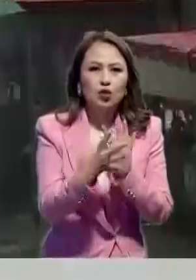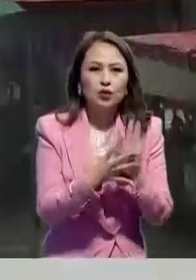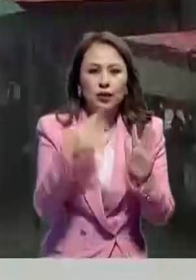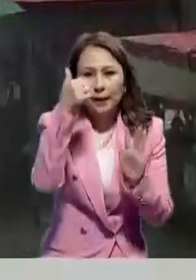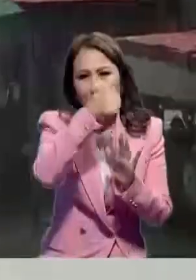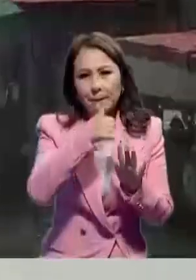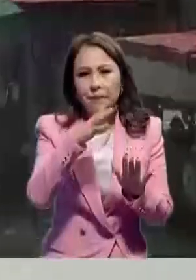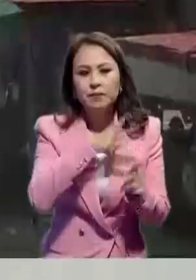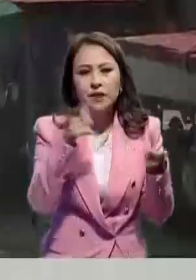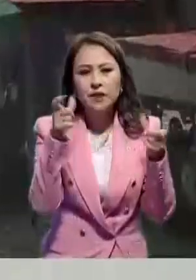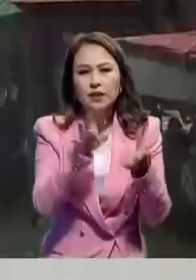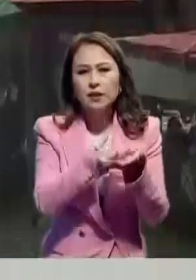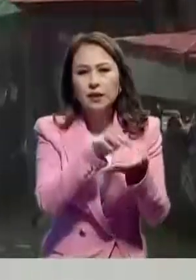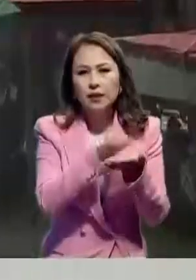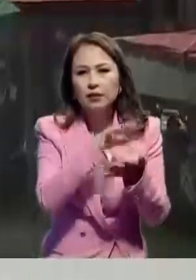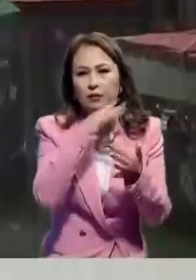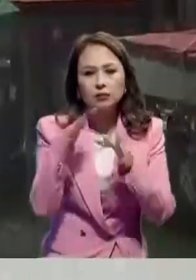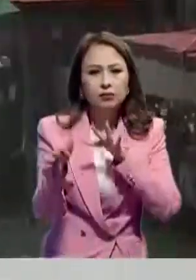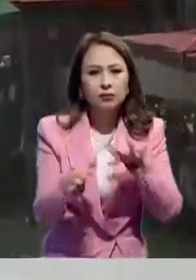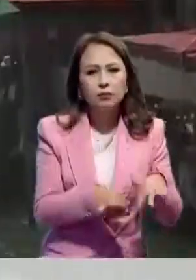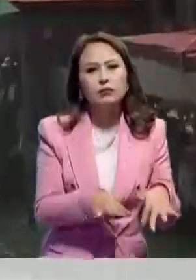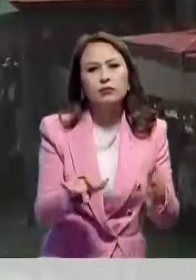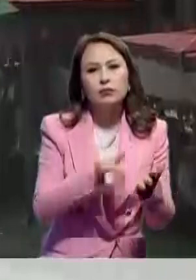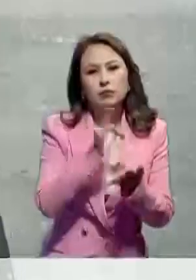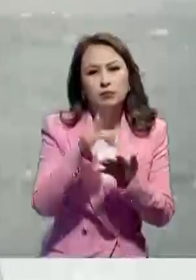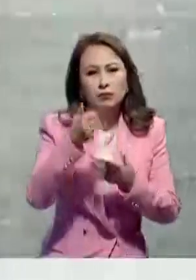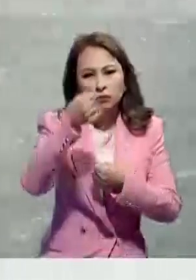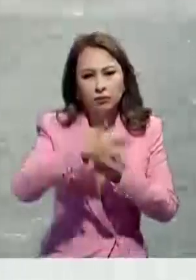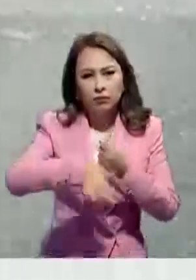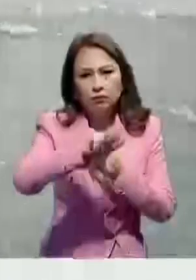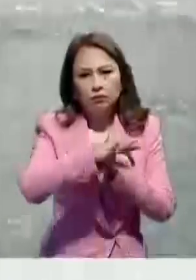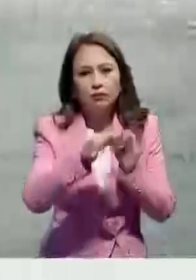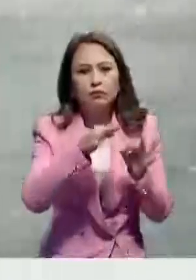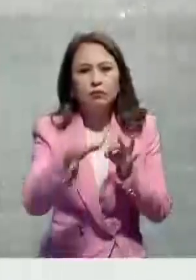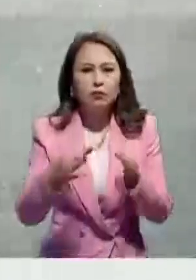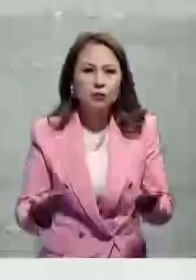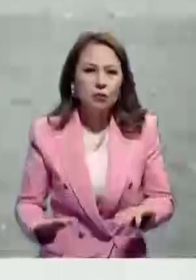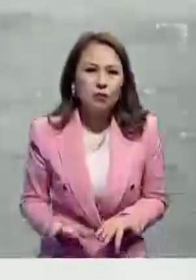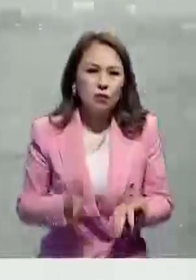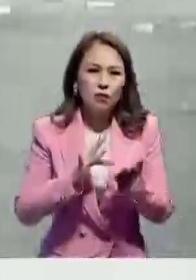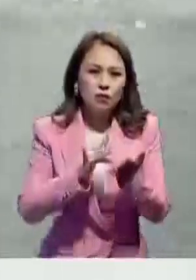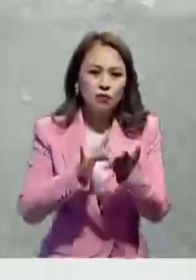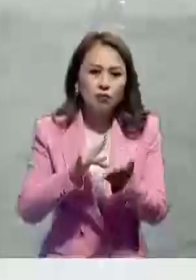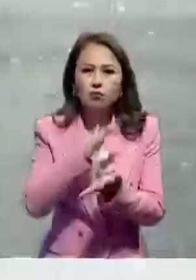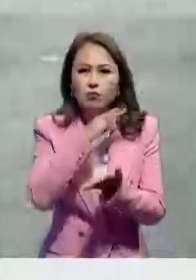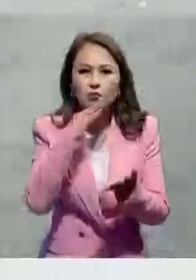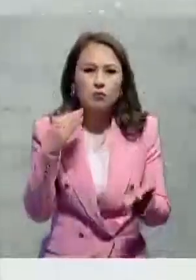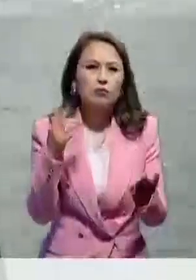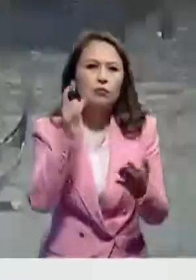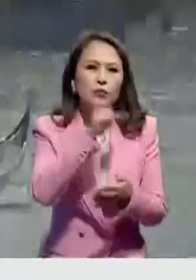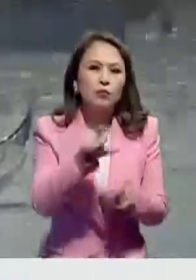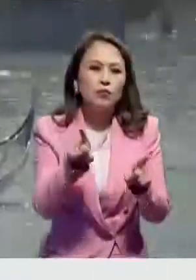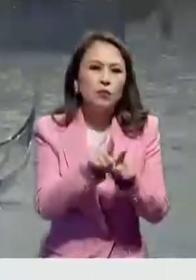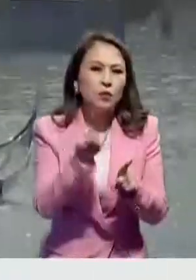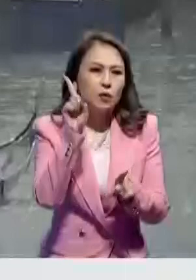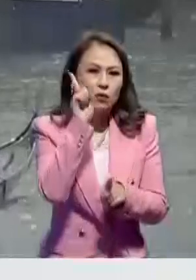жылы көтерілген. Бірақ пандемия салдарынан кейінге қалды. Шаһардың орталық аудандарында тұрғындардан гөрі саяхатшы көп. Бұл жергілікті жұртқа